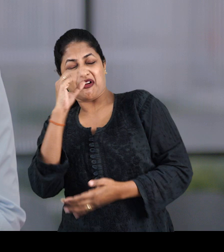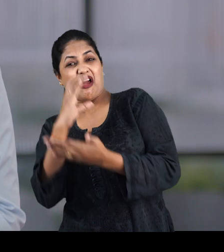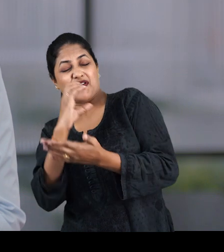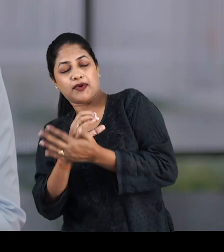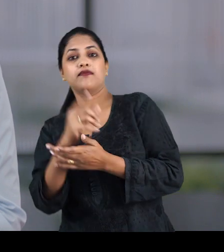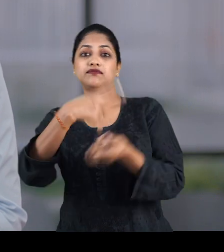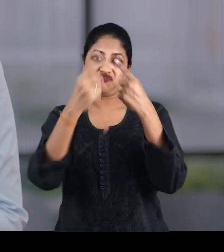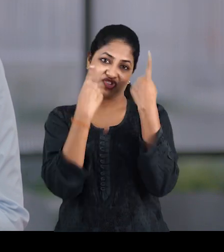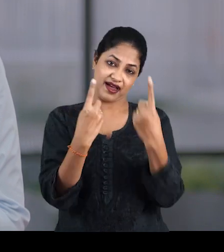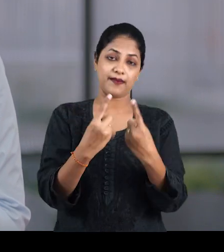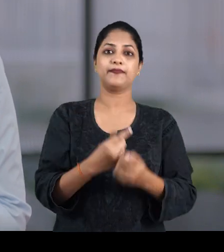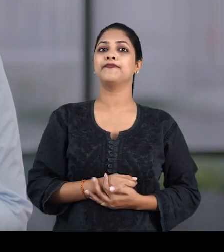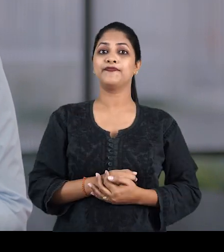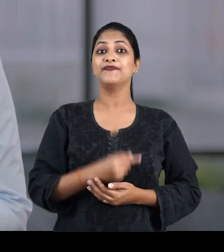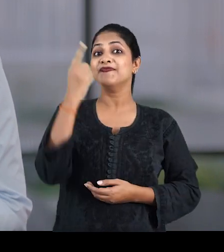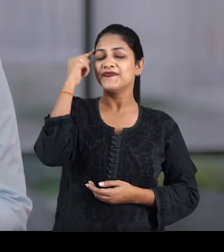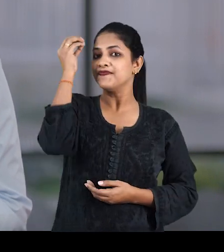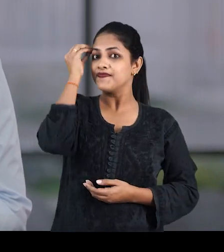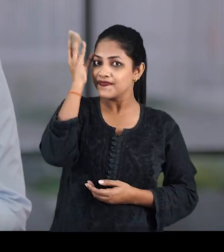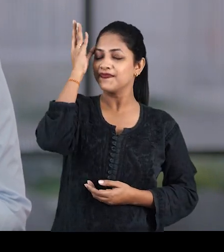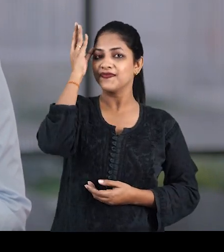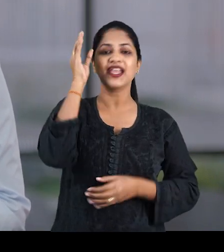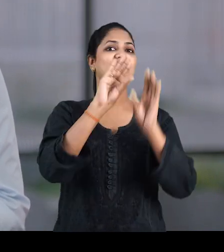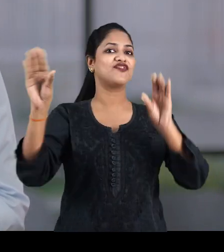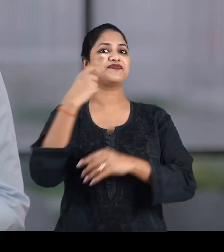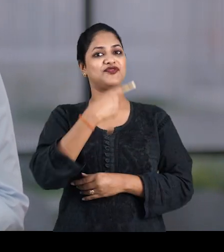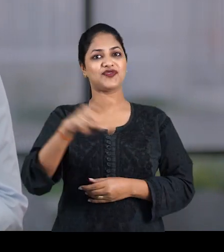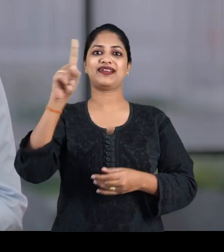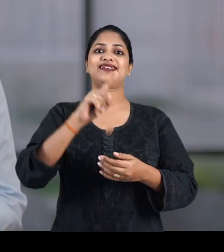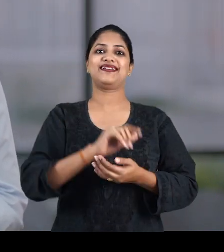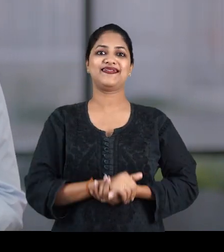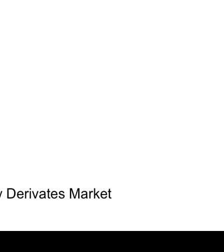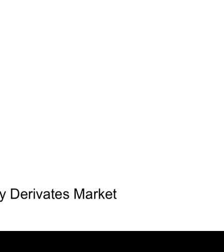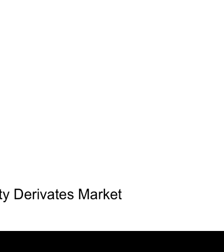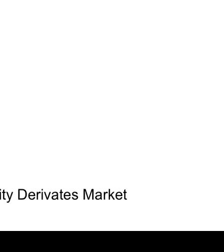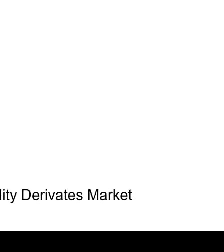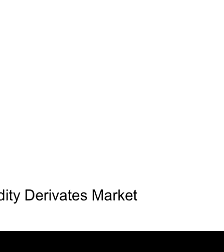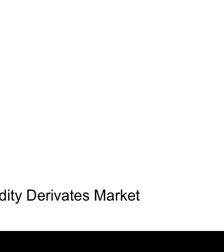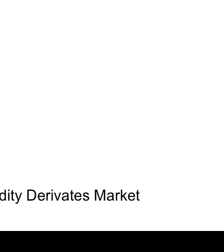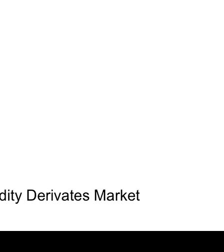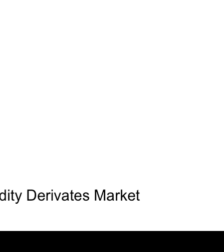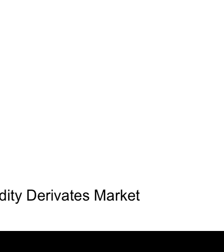હોવાનો દાવો કરે છે. સમજદાર બનો, યોગ્ય રોકાણ કરો.